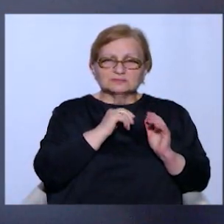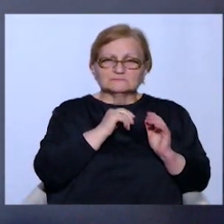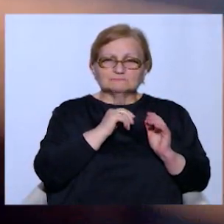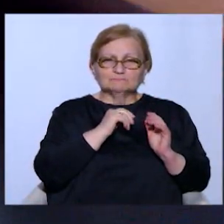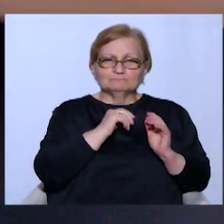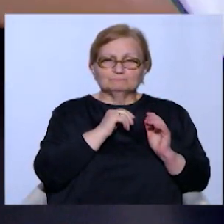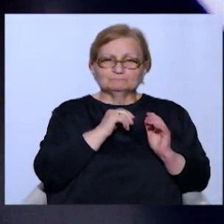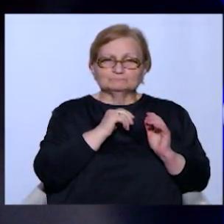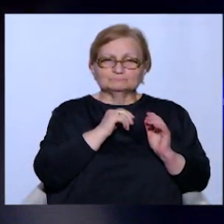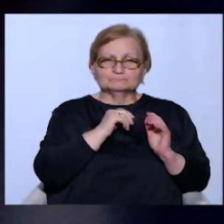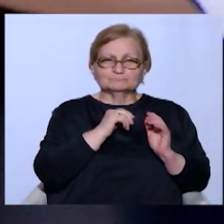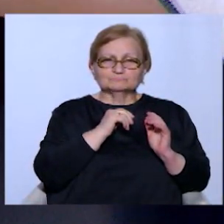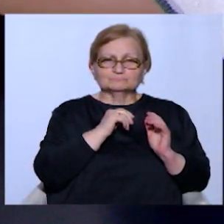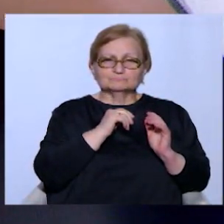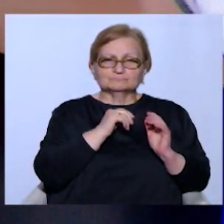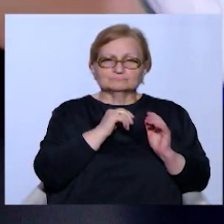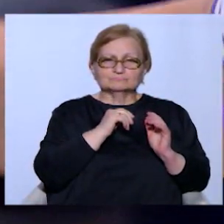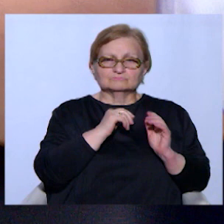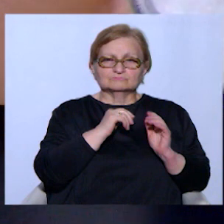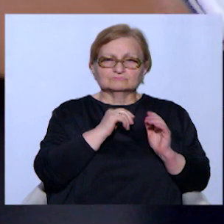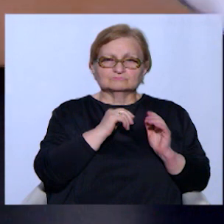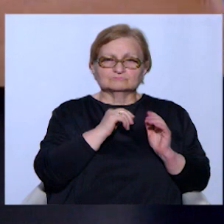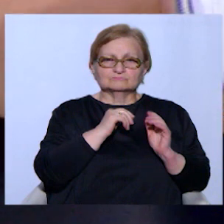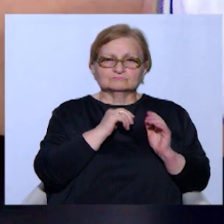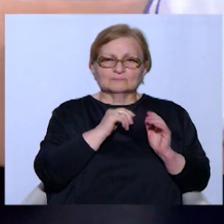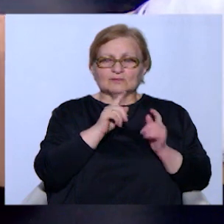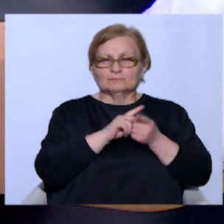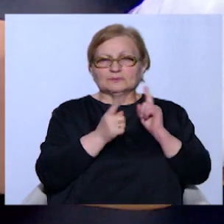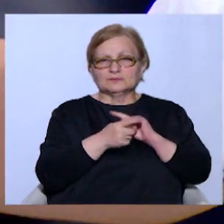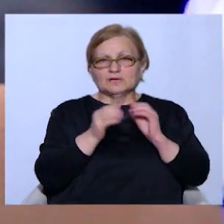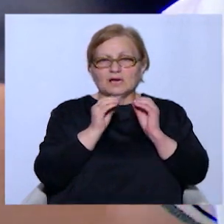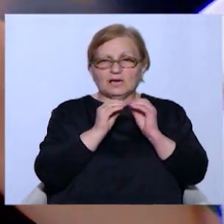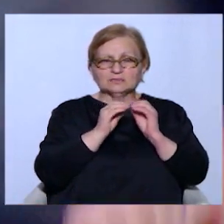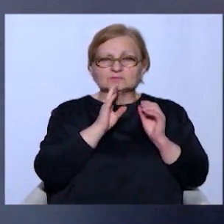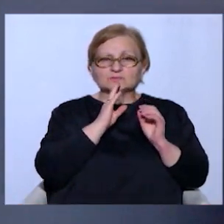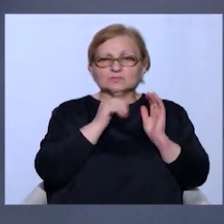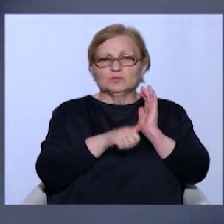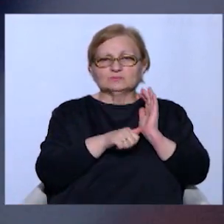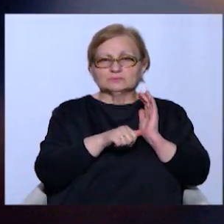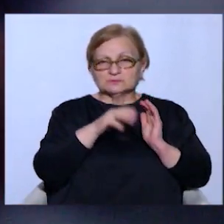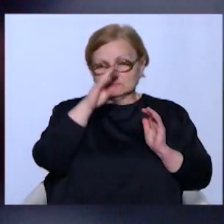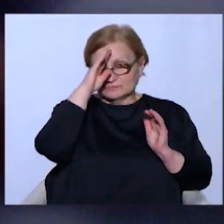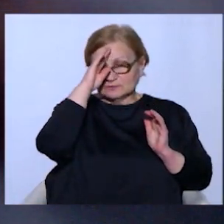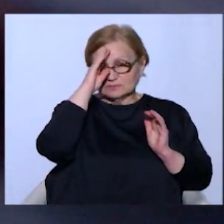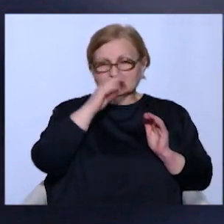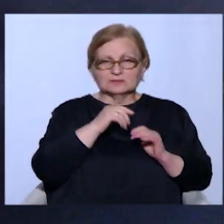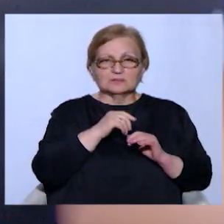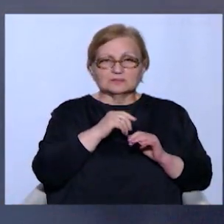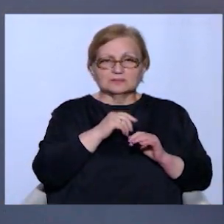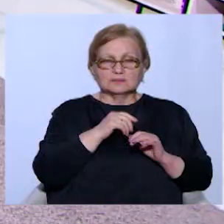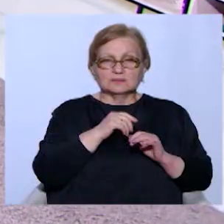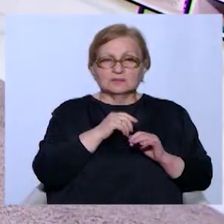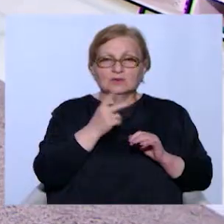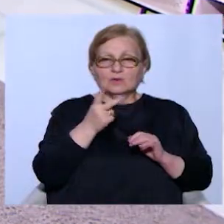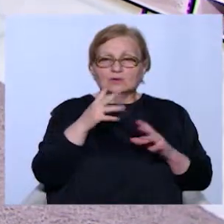ყავს, პირიქით 6 გოგონა და 10 გოგონა და 6 ვაჟი. რა არსებითი მნიშვნელობა,